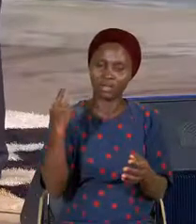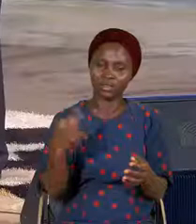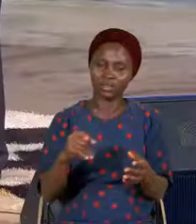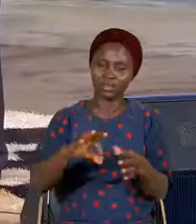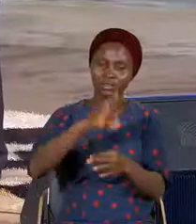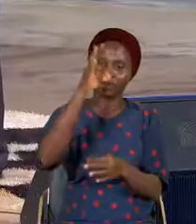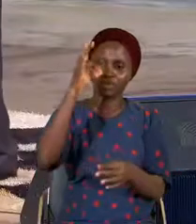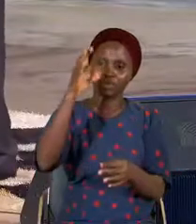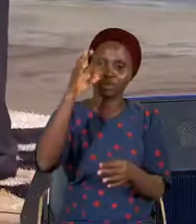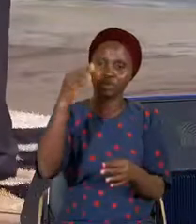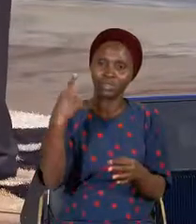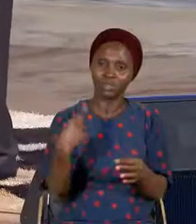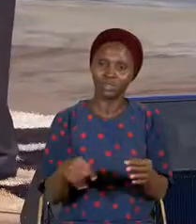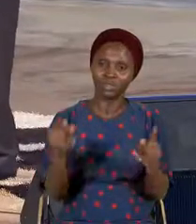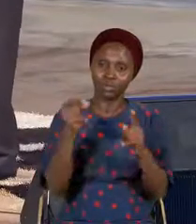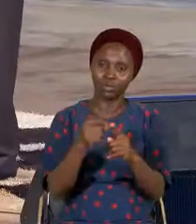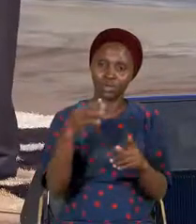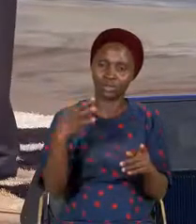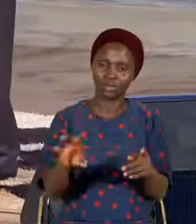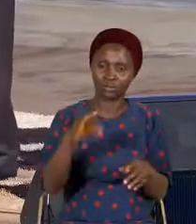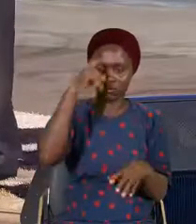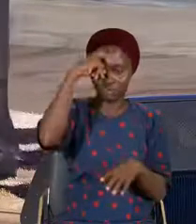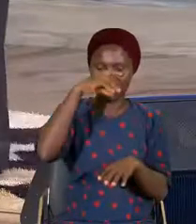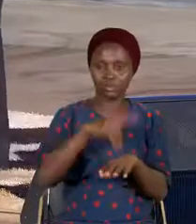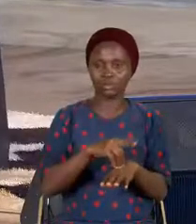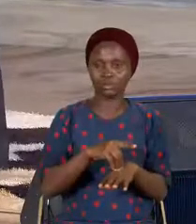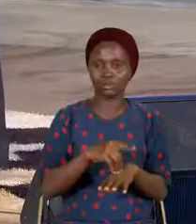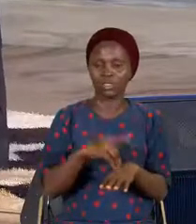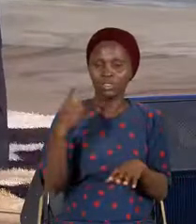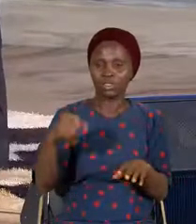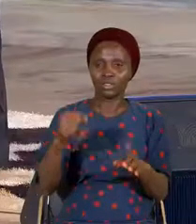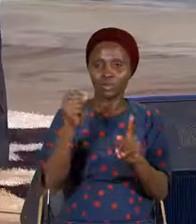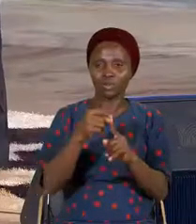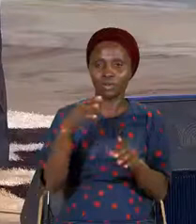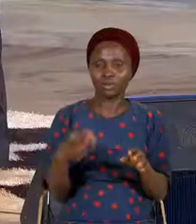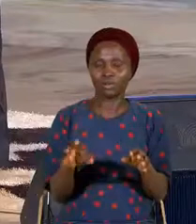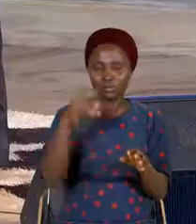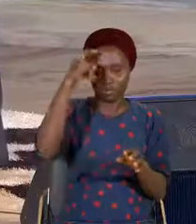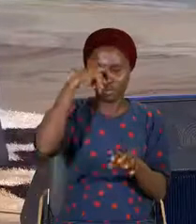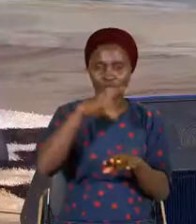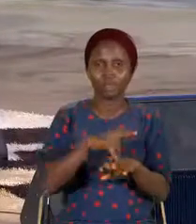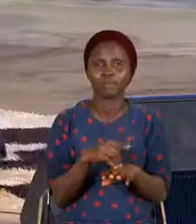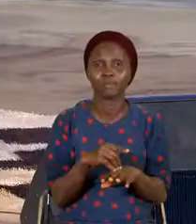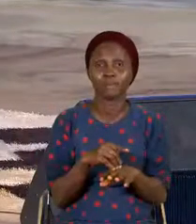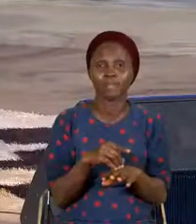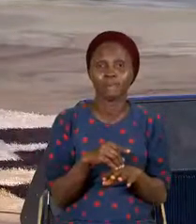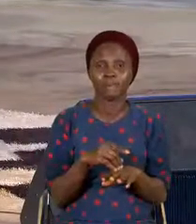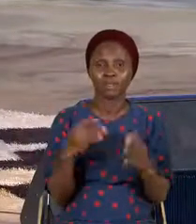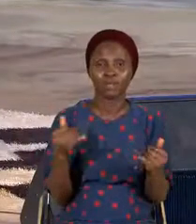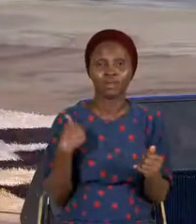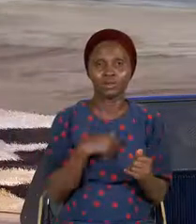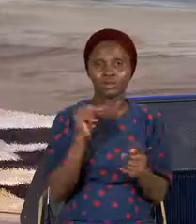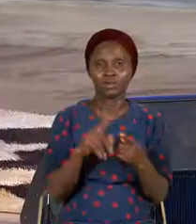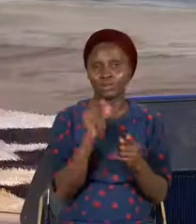l'Esprit une parole de sagesse. Une parole de sagesse. Nous